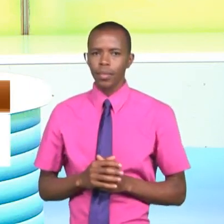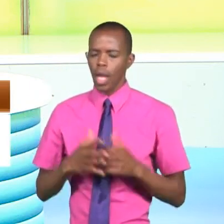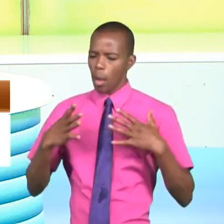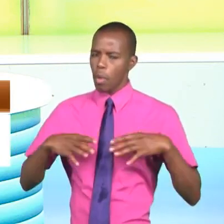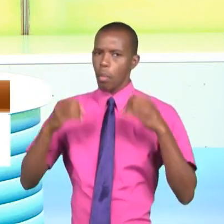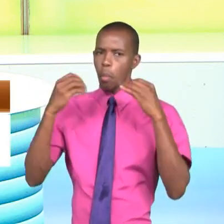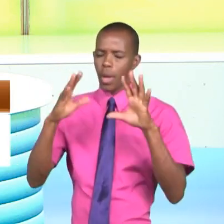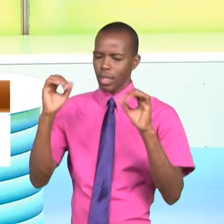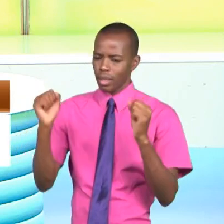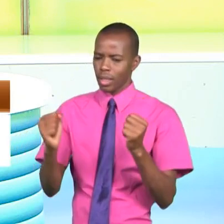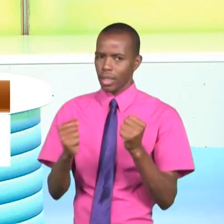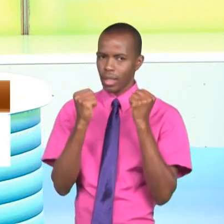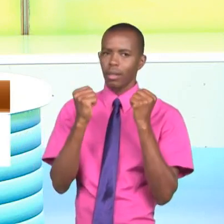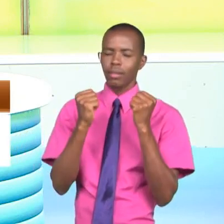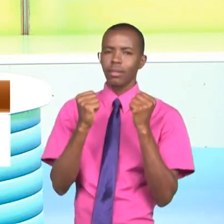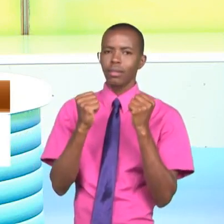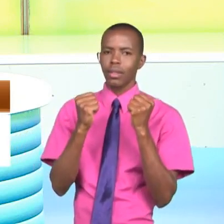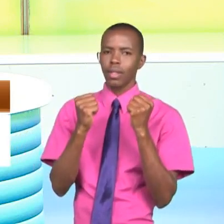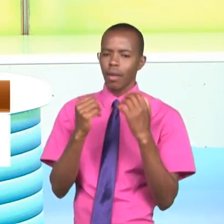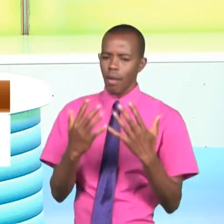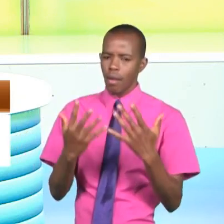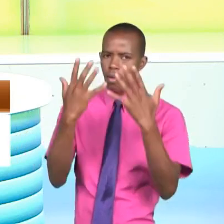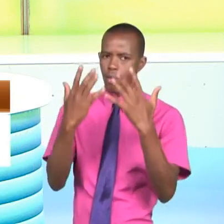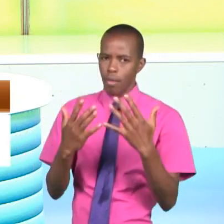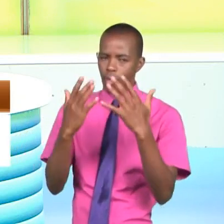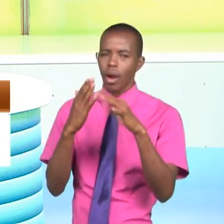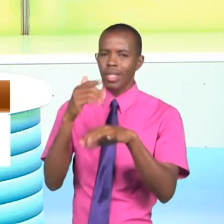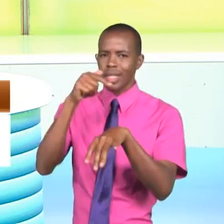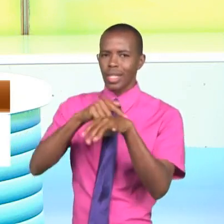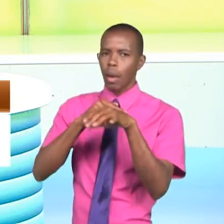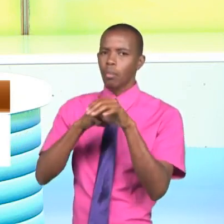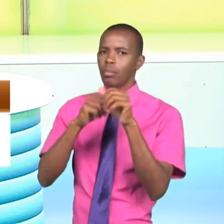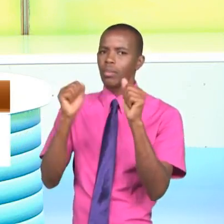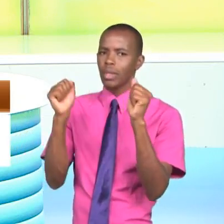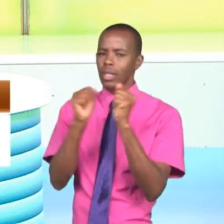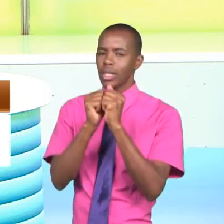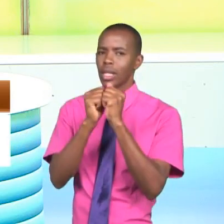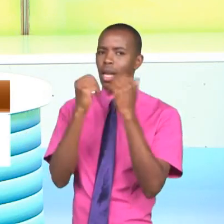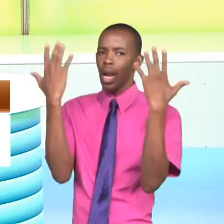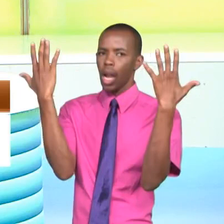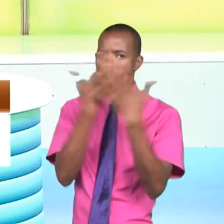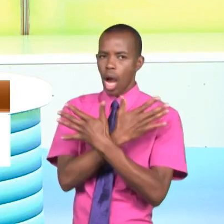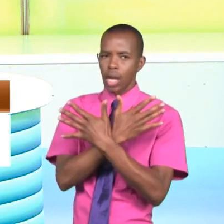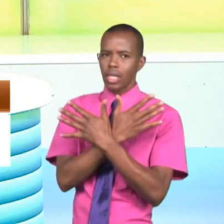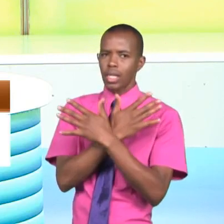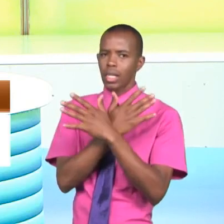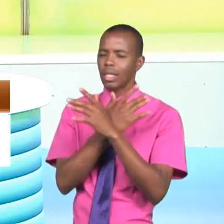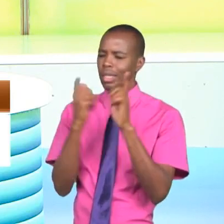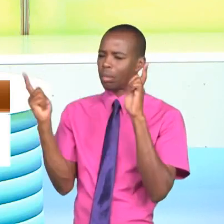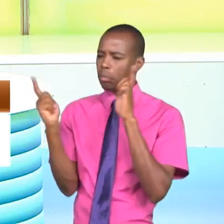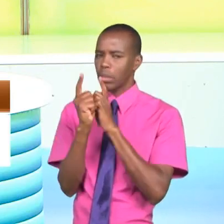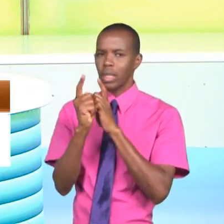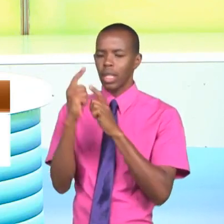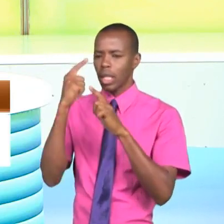wa manusura wa mkasa huu wa moto uliozuka kwa zaidi ya sanne hawajawahi onekana kwa takriban miaka 9